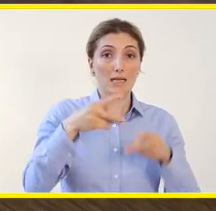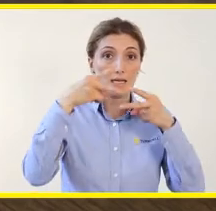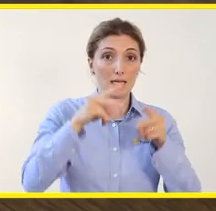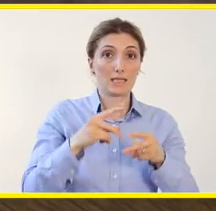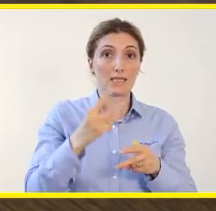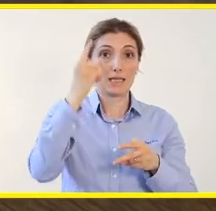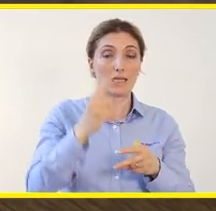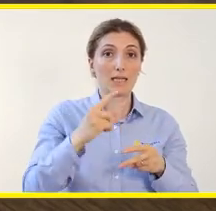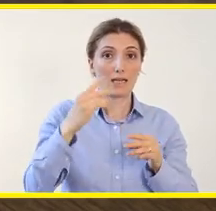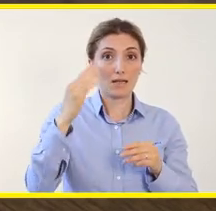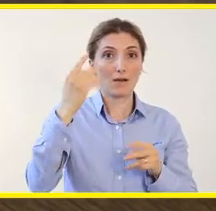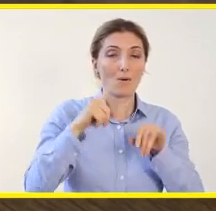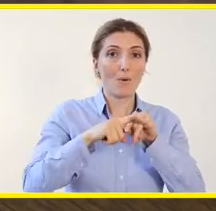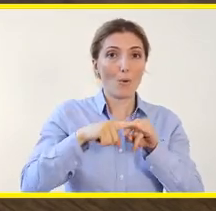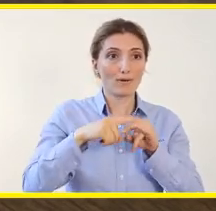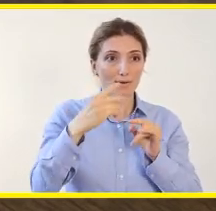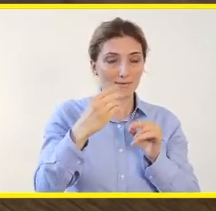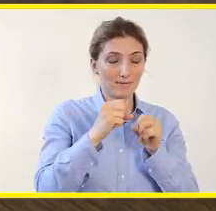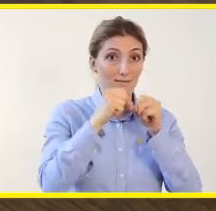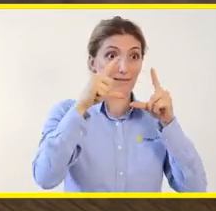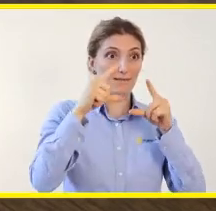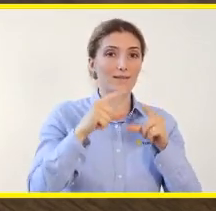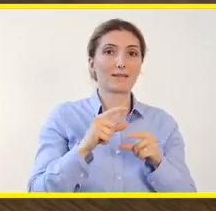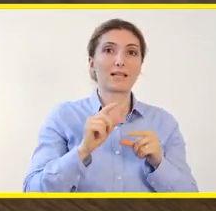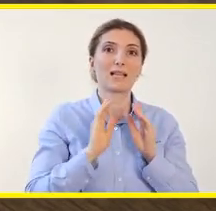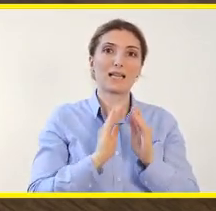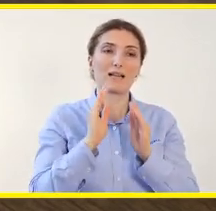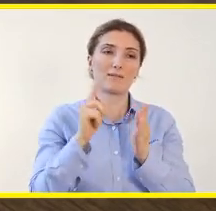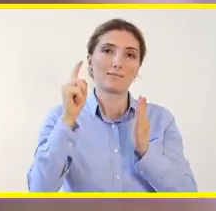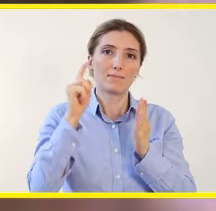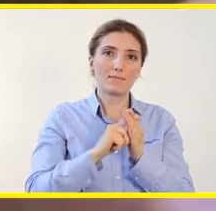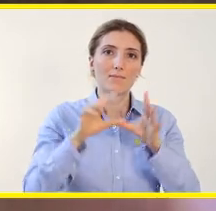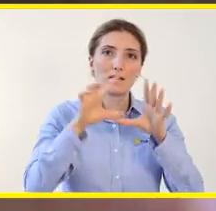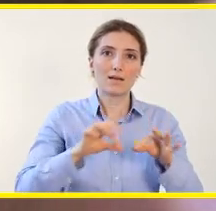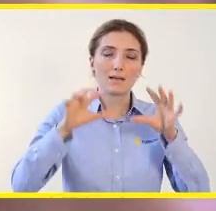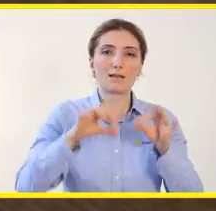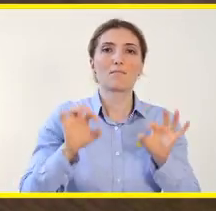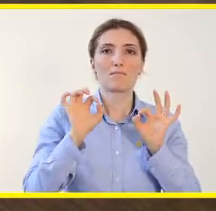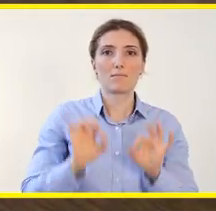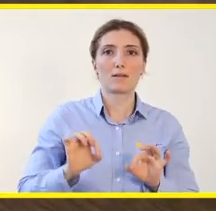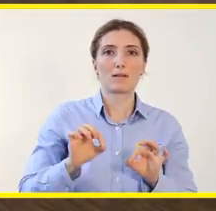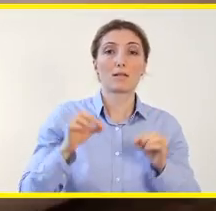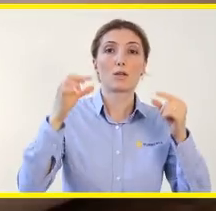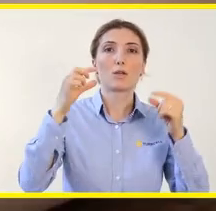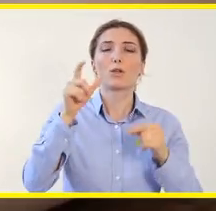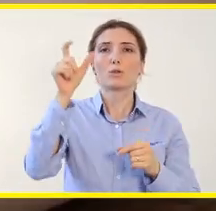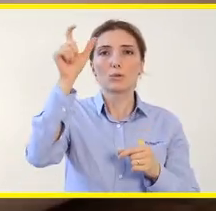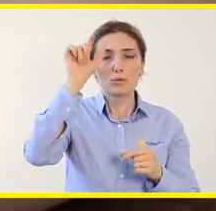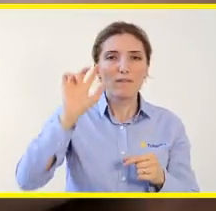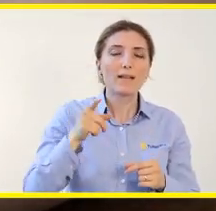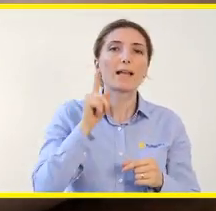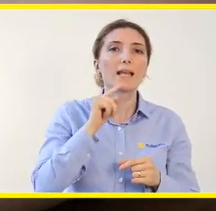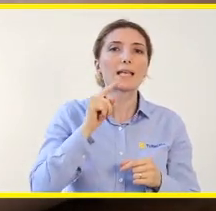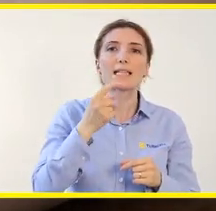Cihazınızı açtığınızda ilk olarak karşılama ekranını göreceksiniz. İleri tuşuna basarak kurulumu başlatın. Türkçe ya